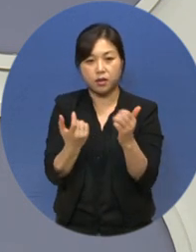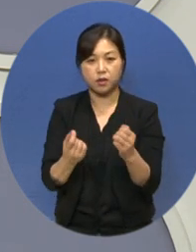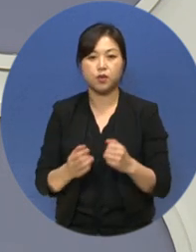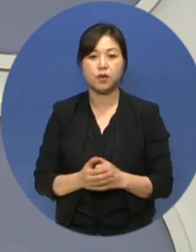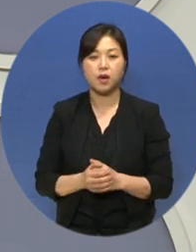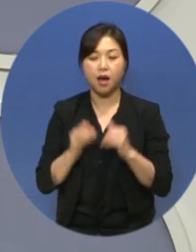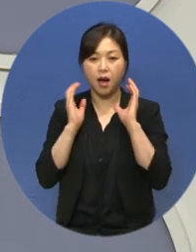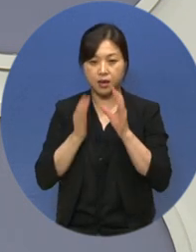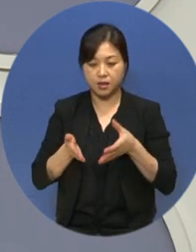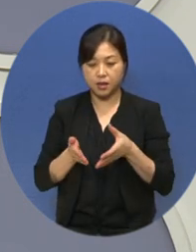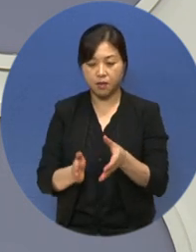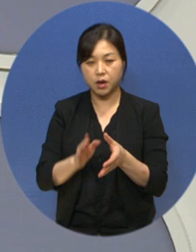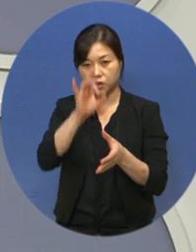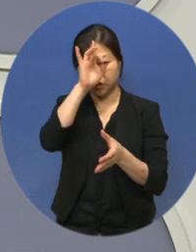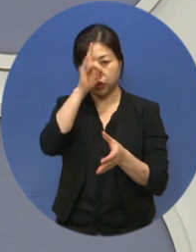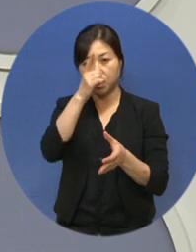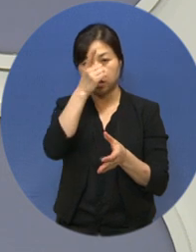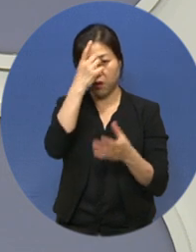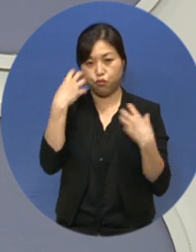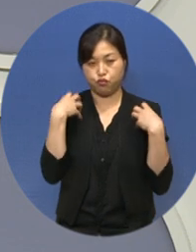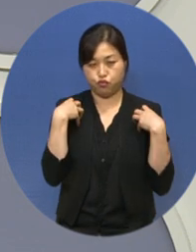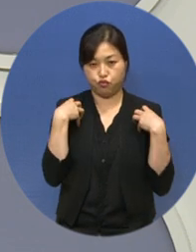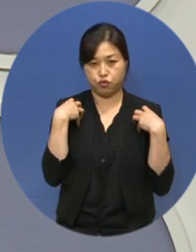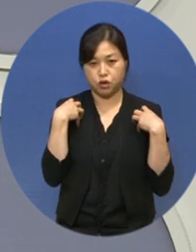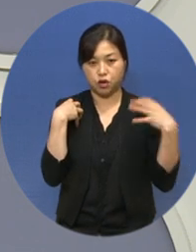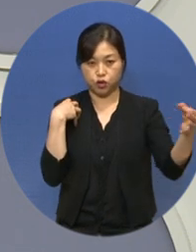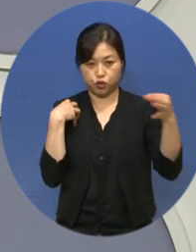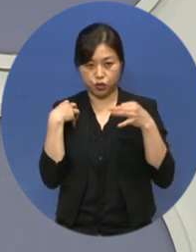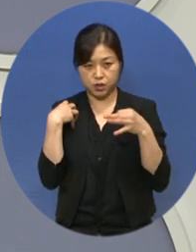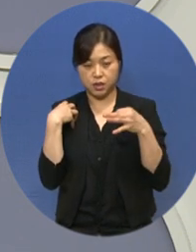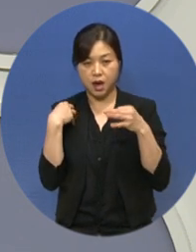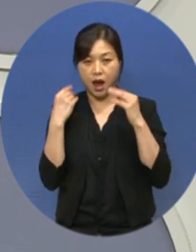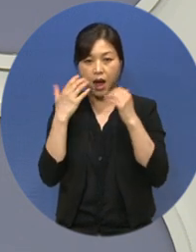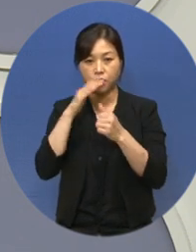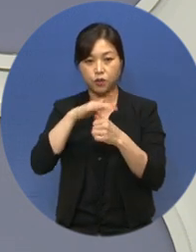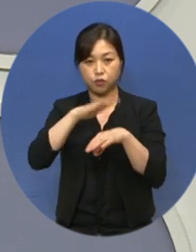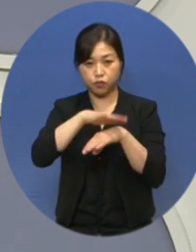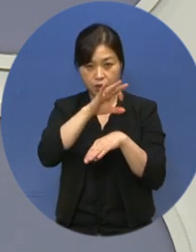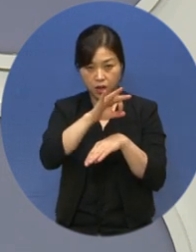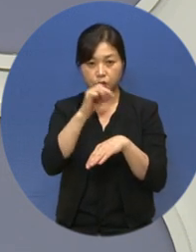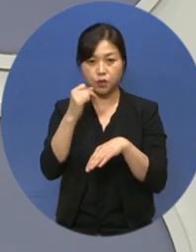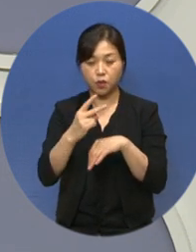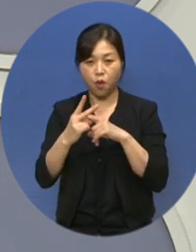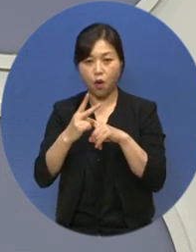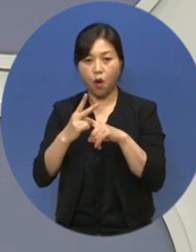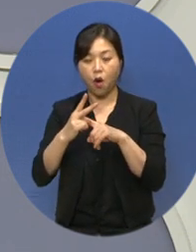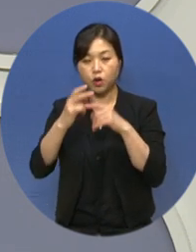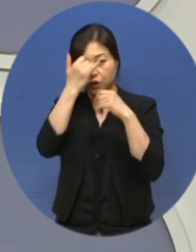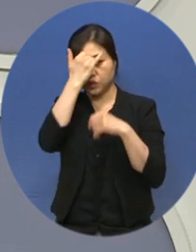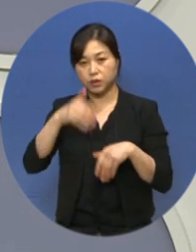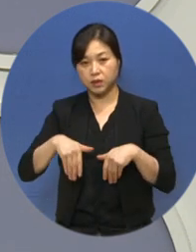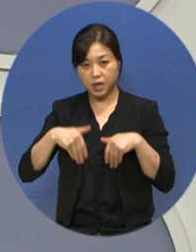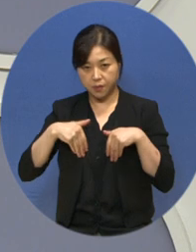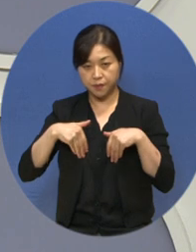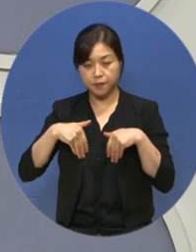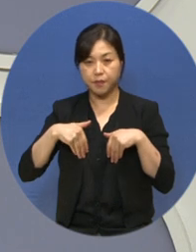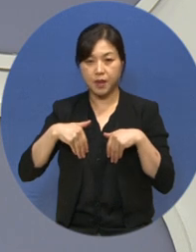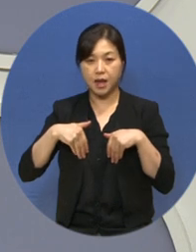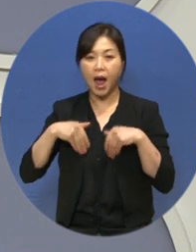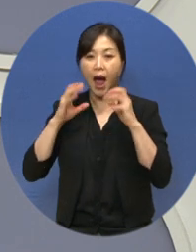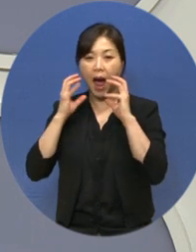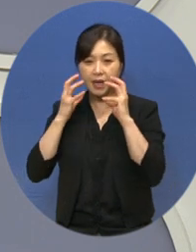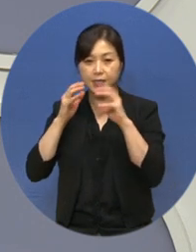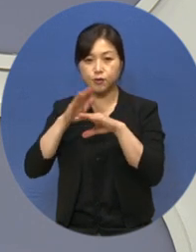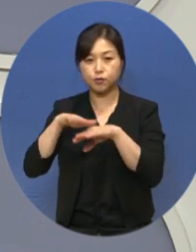아이가 태어나면 중앙정부 l 소주는 아동수당 위에 충 남 여 아기 수당을 지급합니다 예산 36개월까지